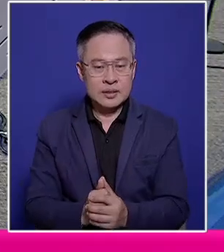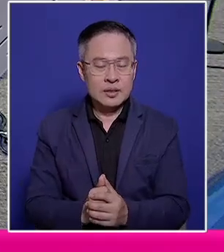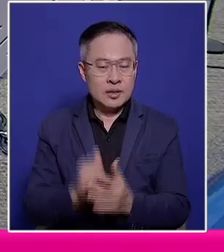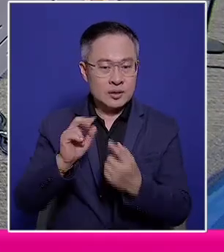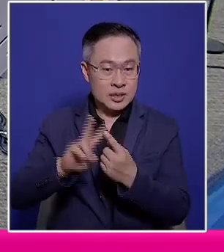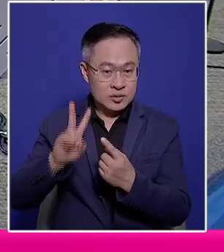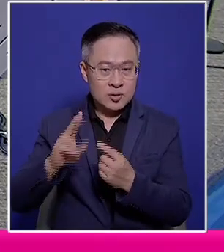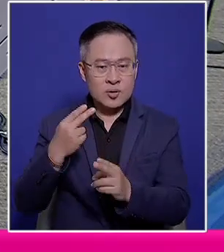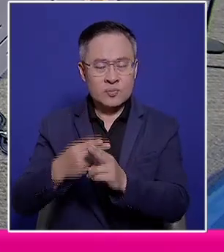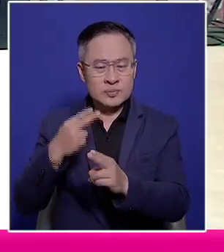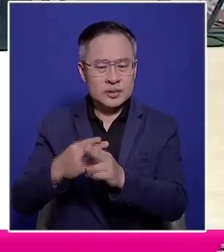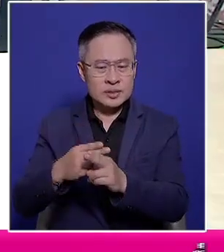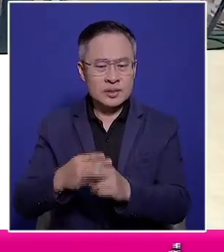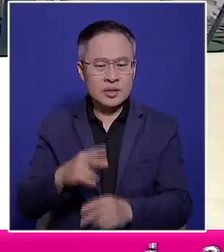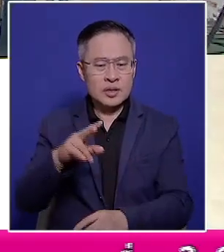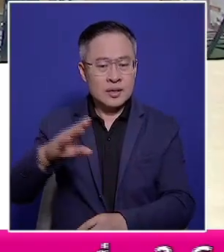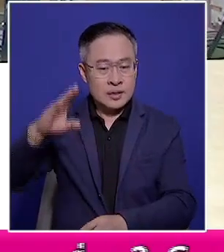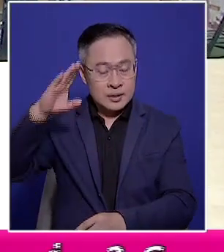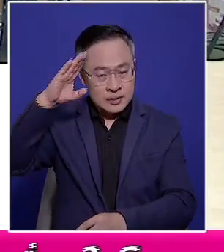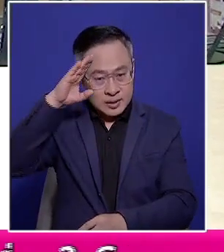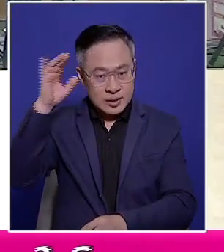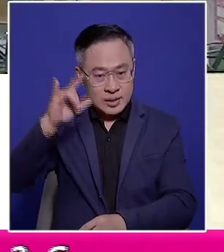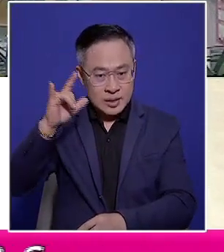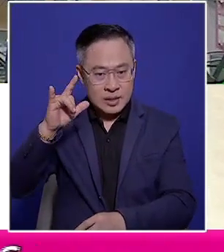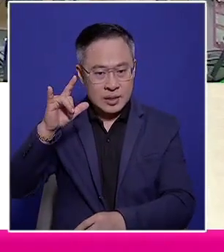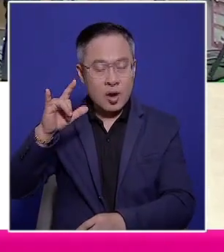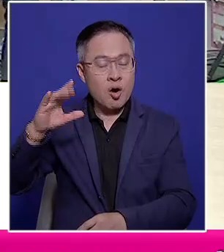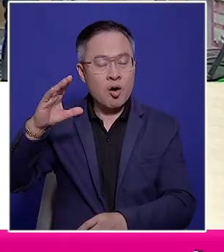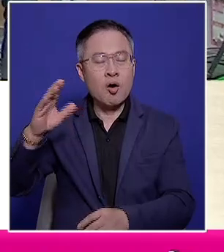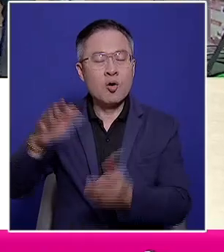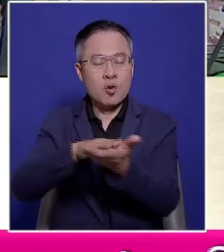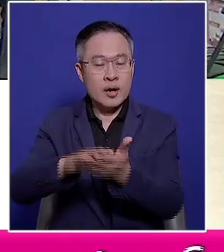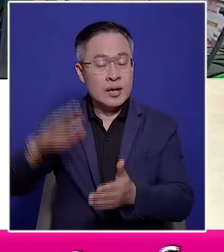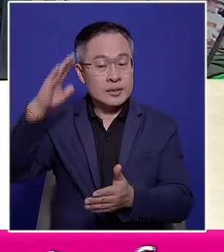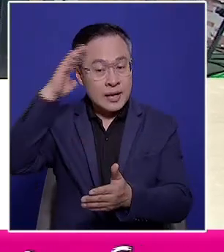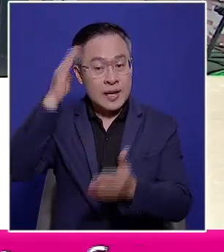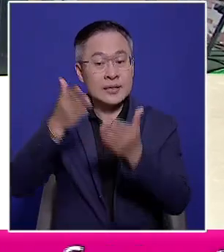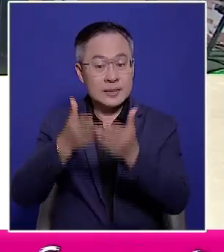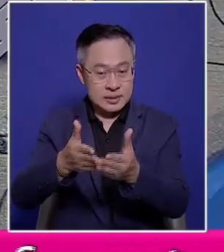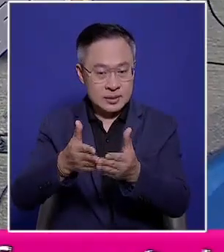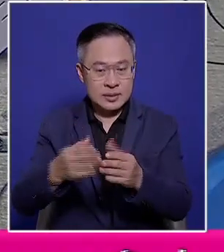อกชาติชัยปันธระนนทกะรองผู้บัญชาการกองเรือลำน้ำกองเรือยุทธการ